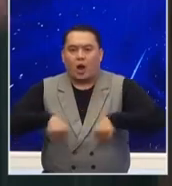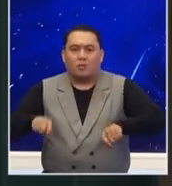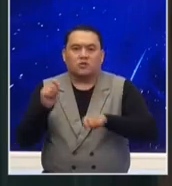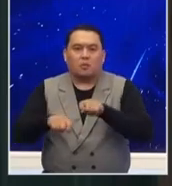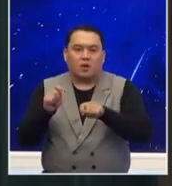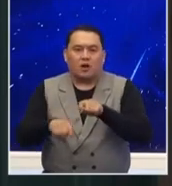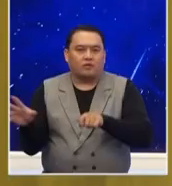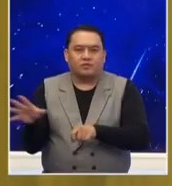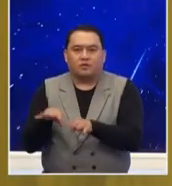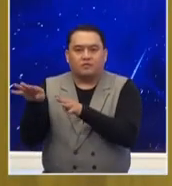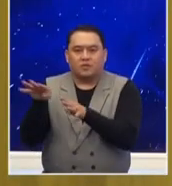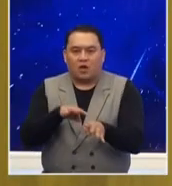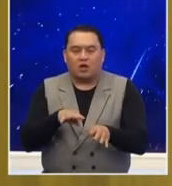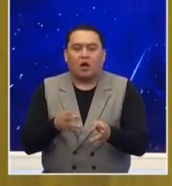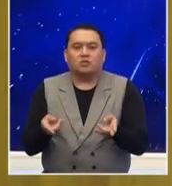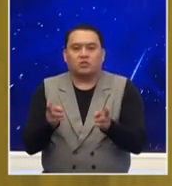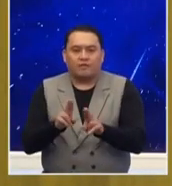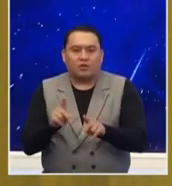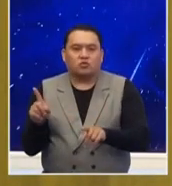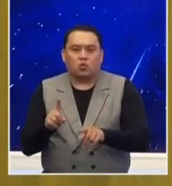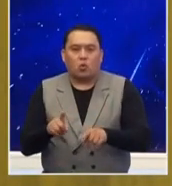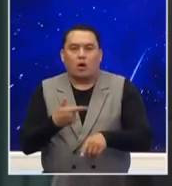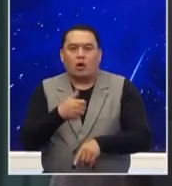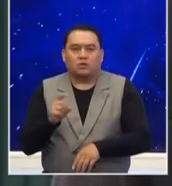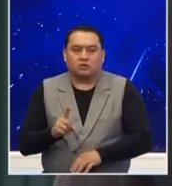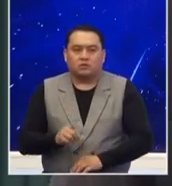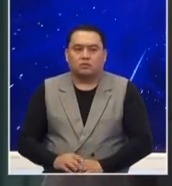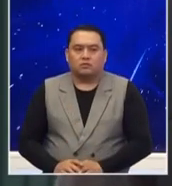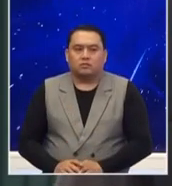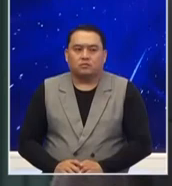все на соответствие стандартов. Дело осталось за малым – подать газ.